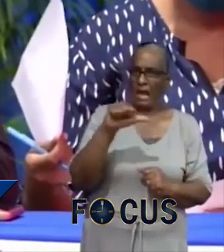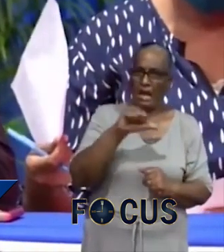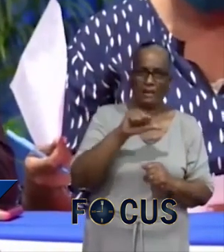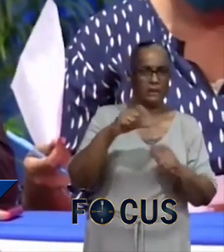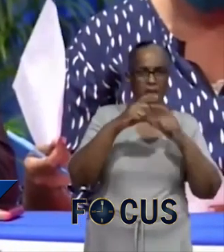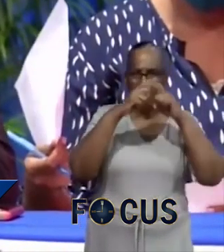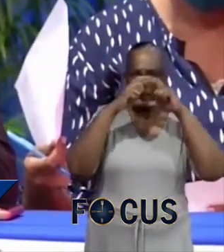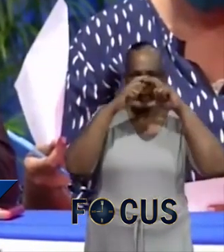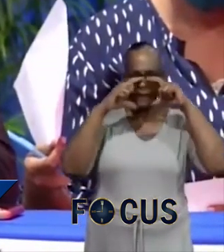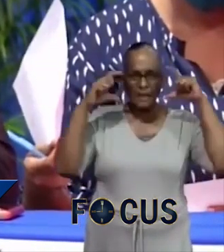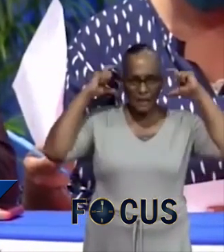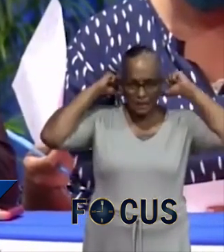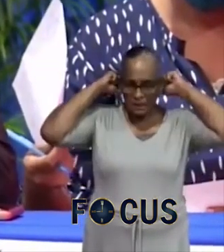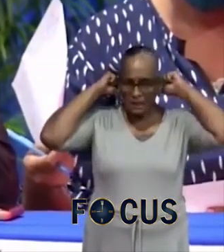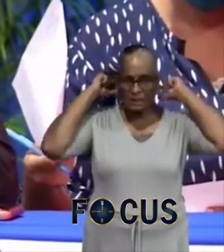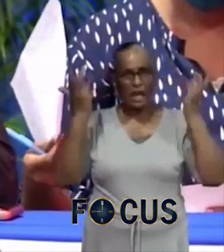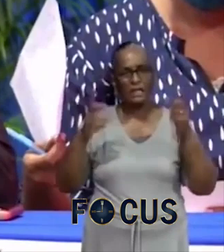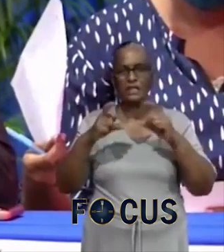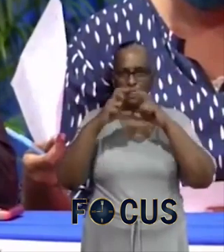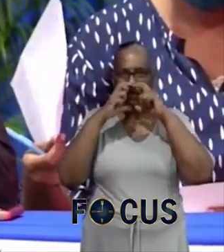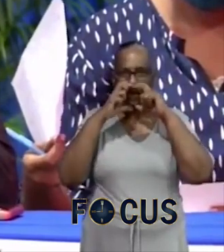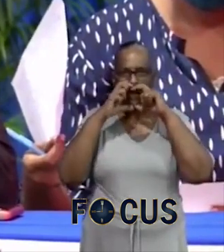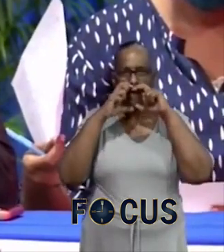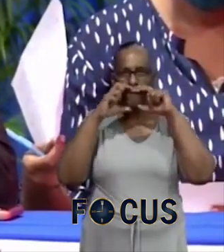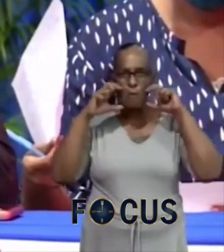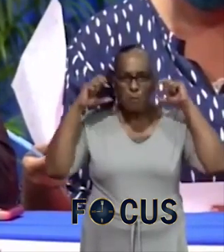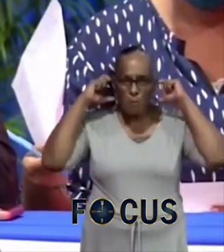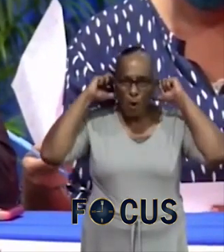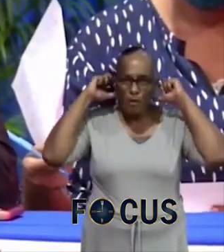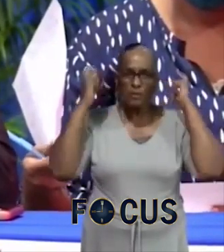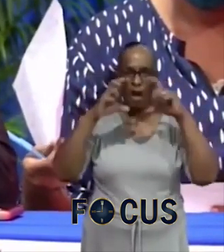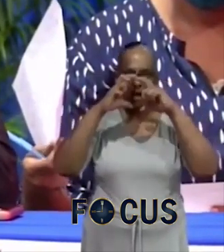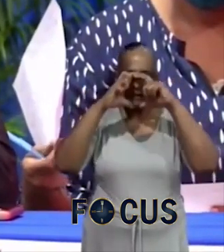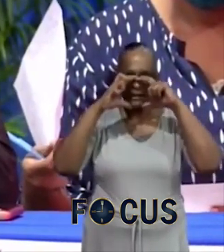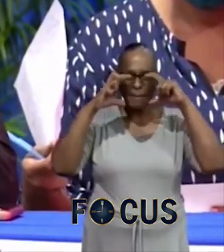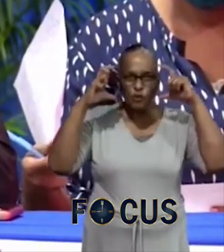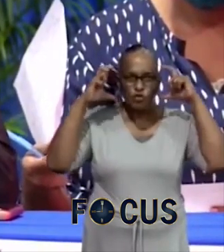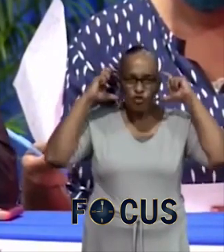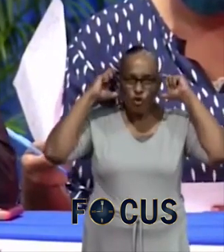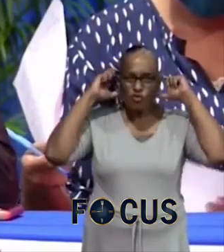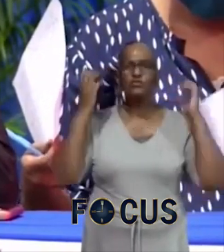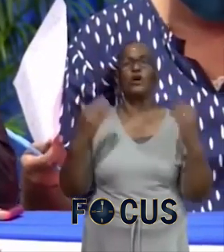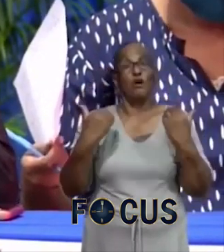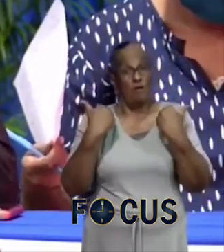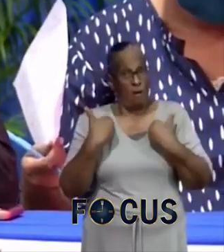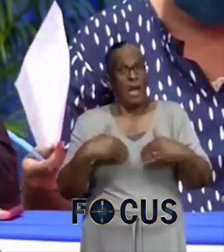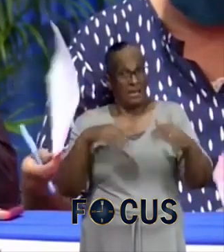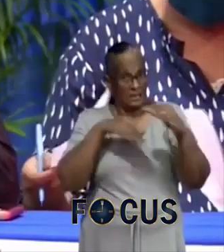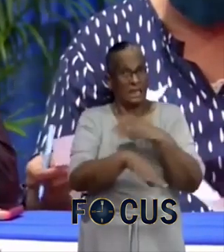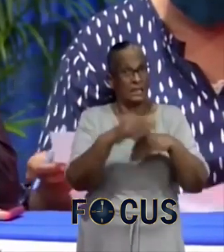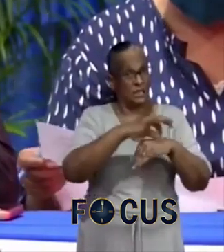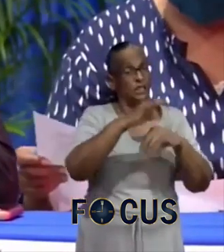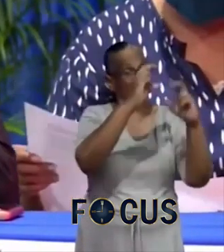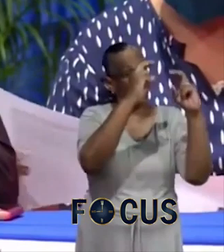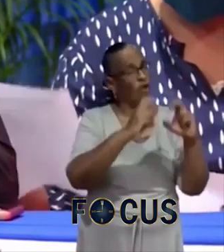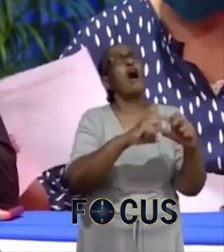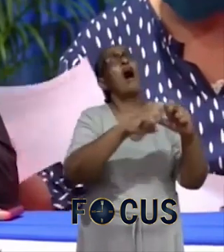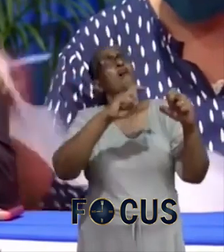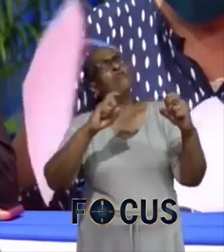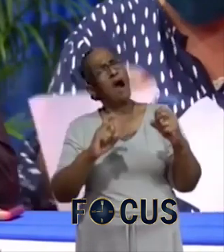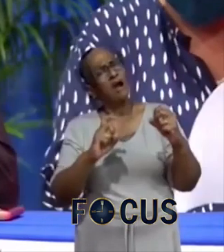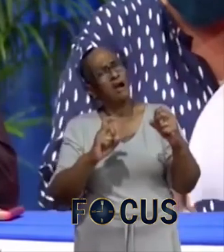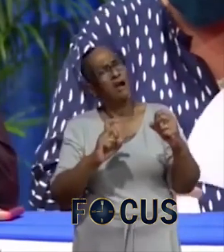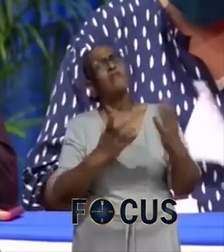een mondneusbedekking, andere soorten zijn weer mondkapjes. Voor het personeel van het ziekenhuis is het ook afhankelijk van